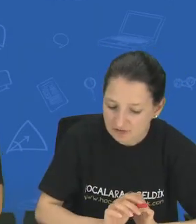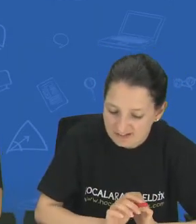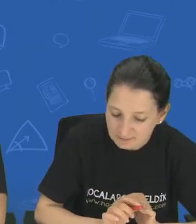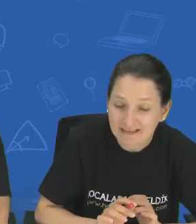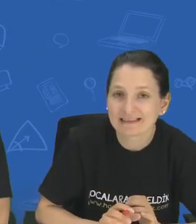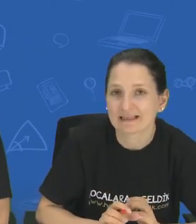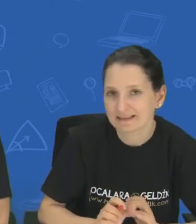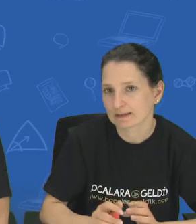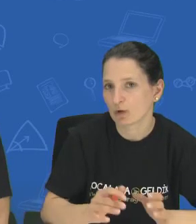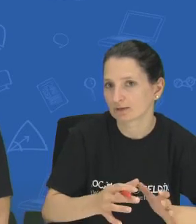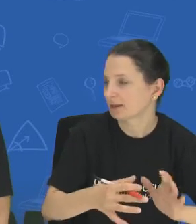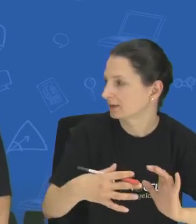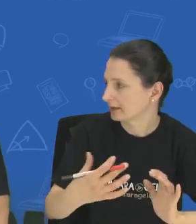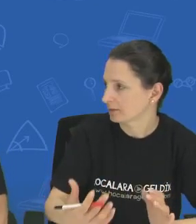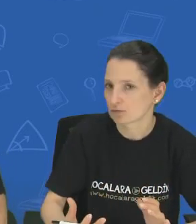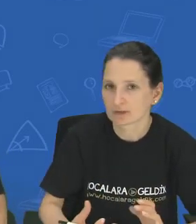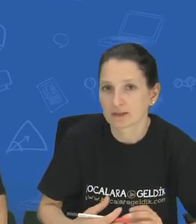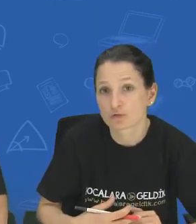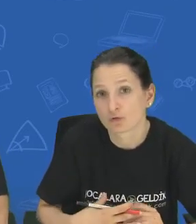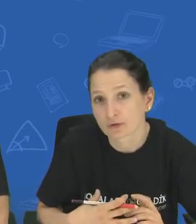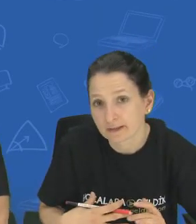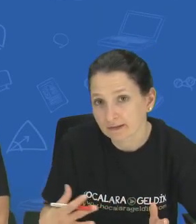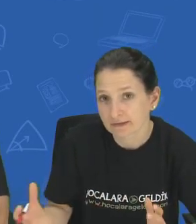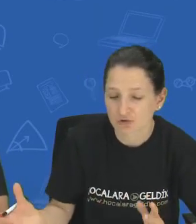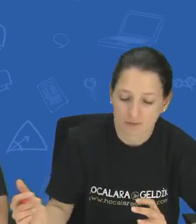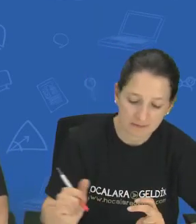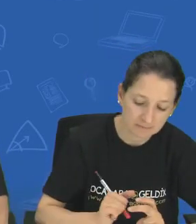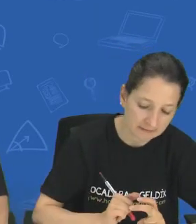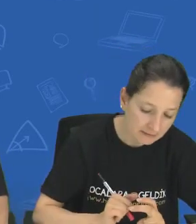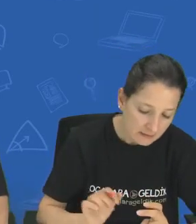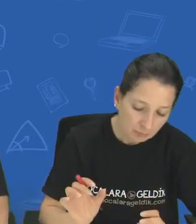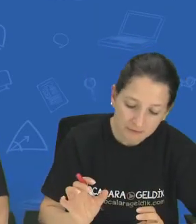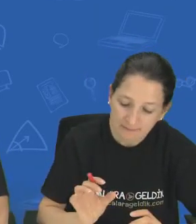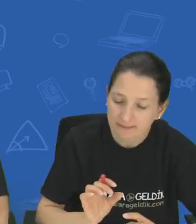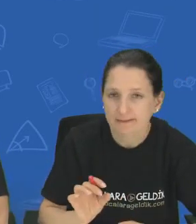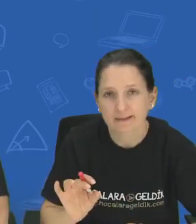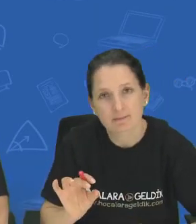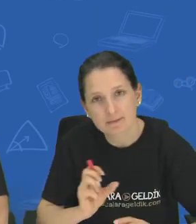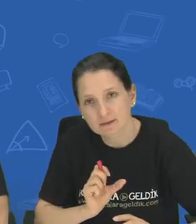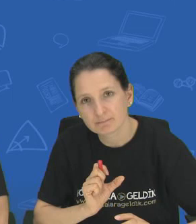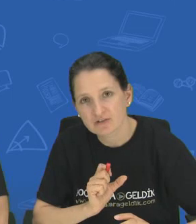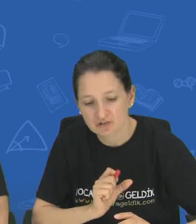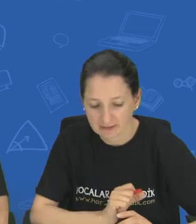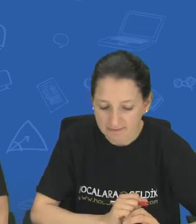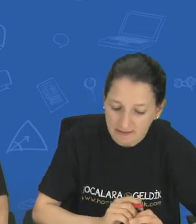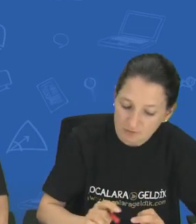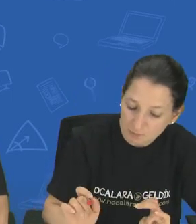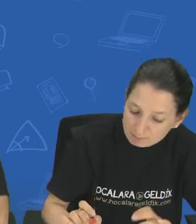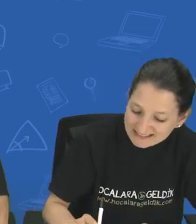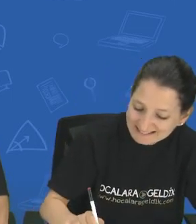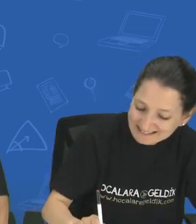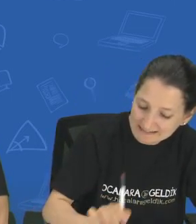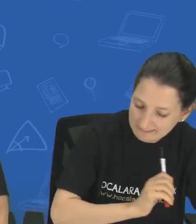Kimyanın başlıca disiplinlerinde de dedik ya, bu alt dallara ayrılmak zorunda kaldı çünkü o kadar geniş bir bilim dalı ki. Bunlara teker teker bir bakalım, başlıca neler